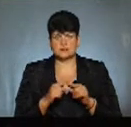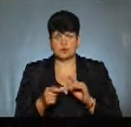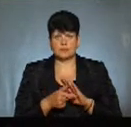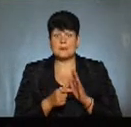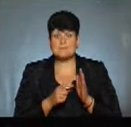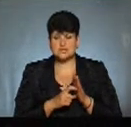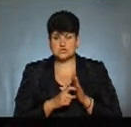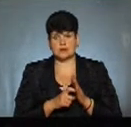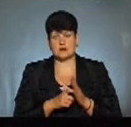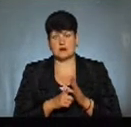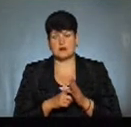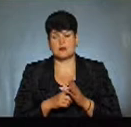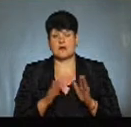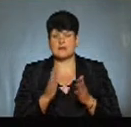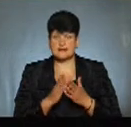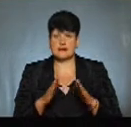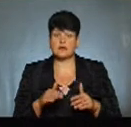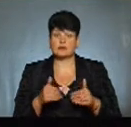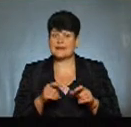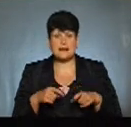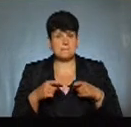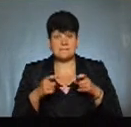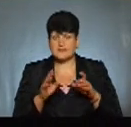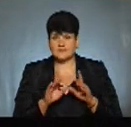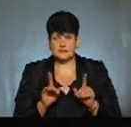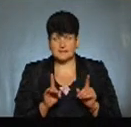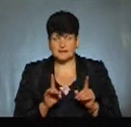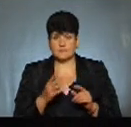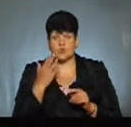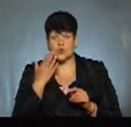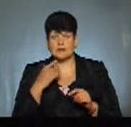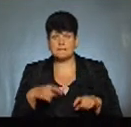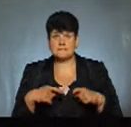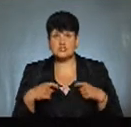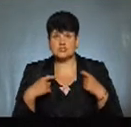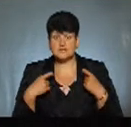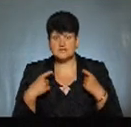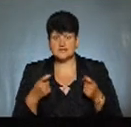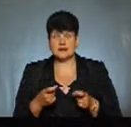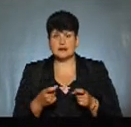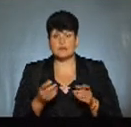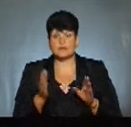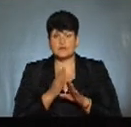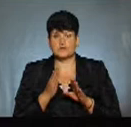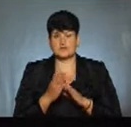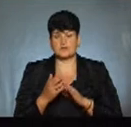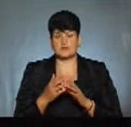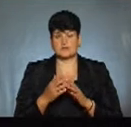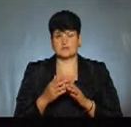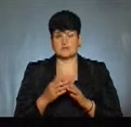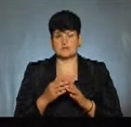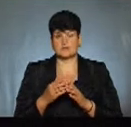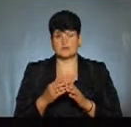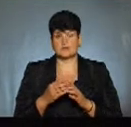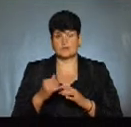Але також є рекомендація не бігти під час грози, тому що коли ви біжите, розріджується повітря позаду вас, і це може притягнути